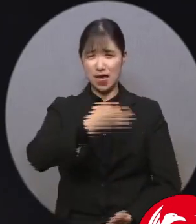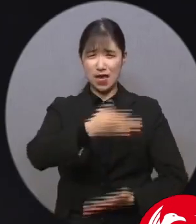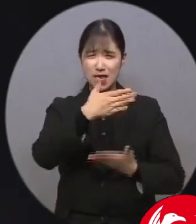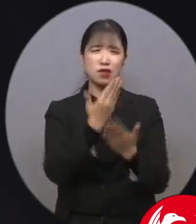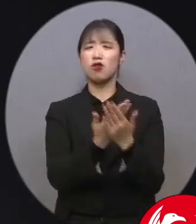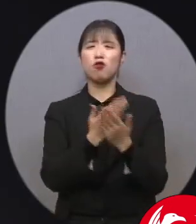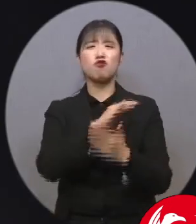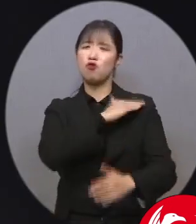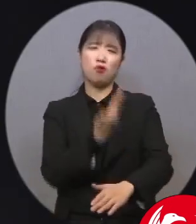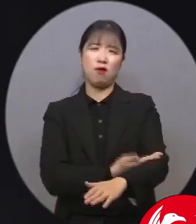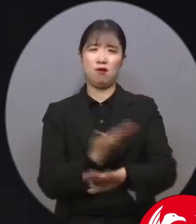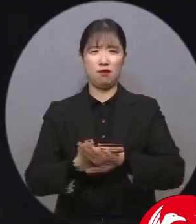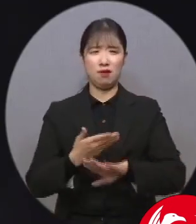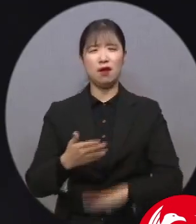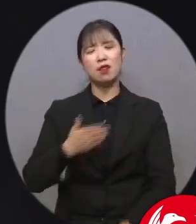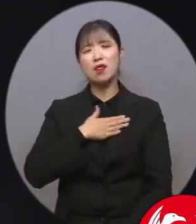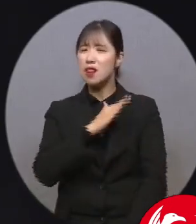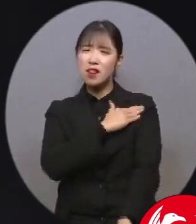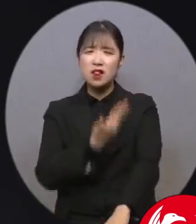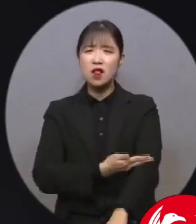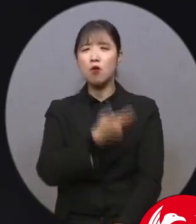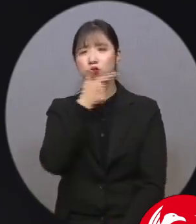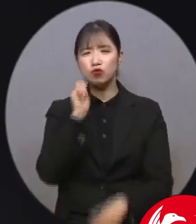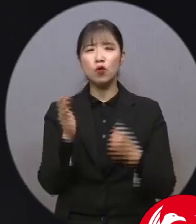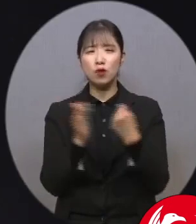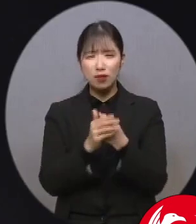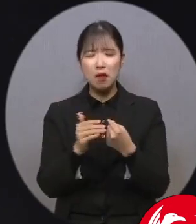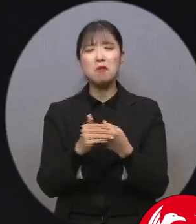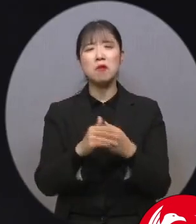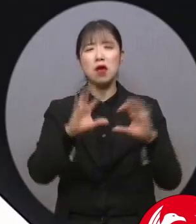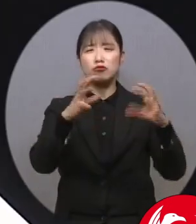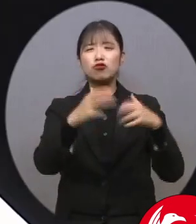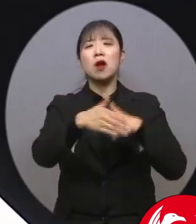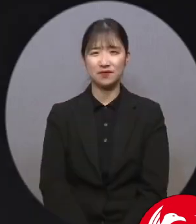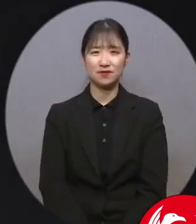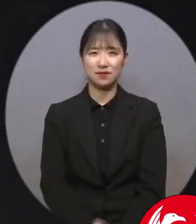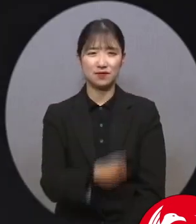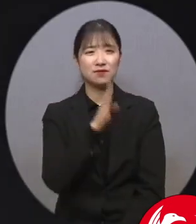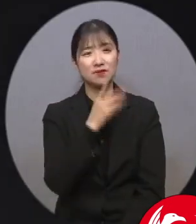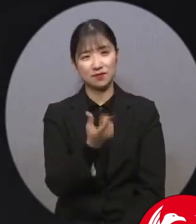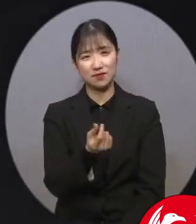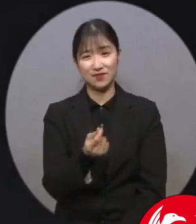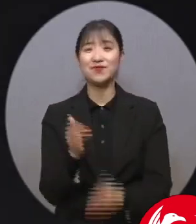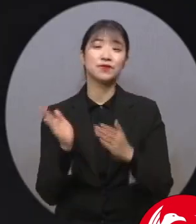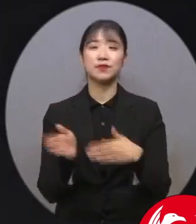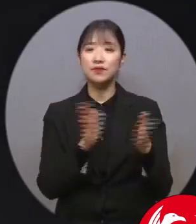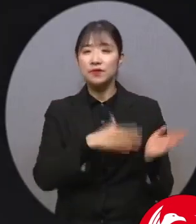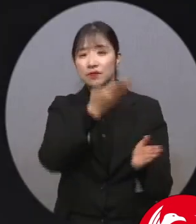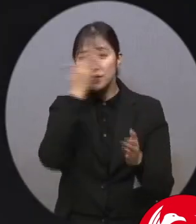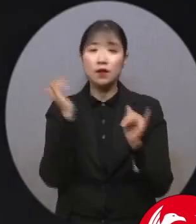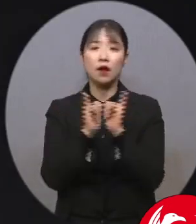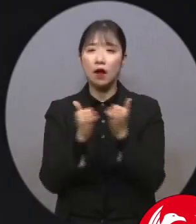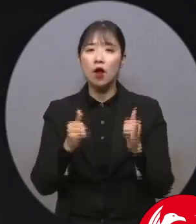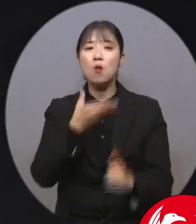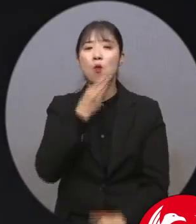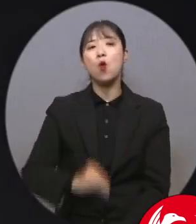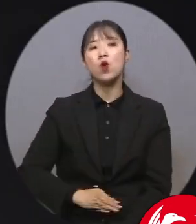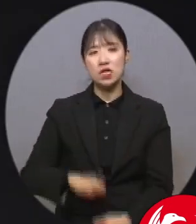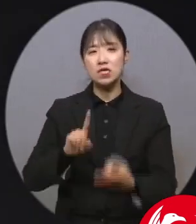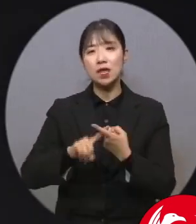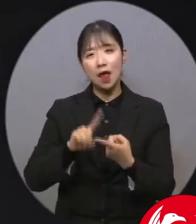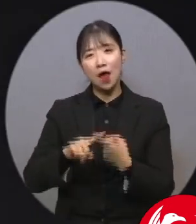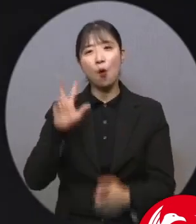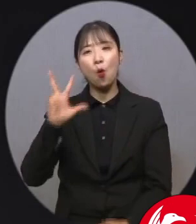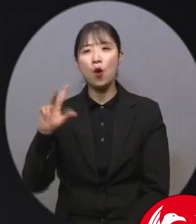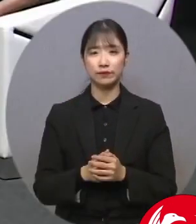아닙니다. 내가 능력이 부족하니까 국가로부터 도움을 받는 거야. 자, 이번에는요 청년들을 위한 복지에 대한 공약을 좀